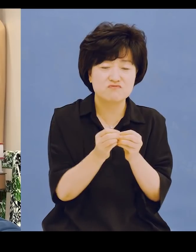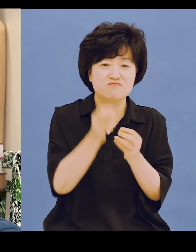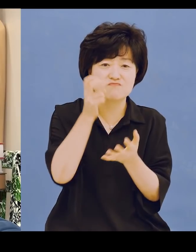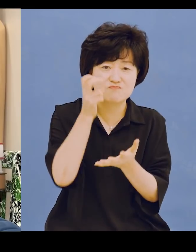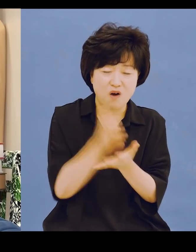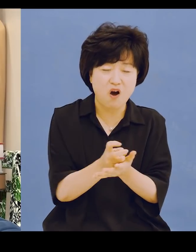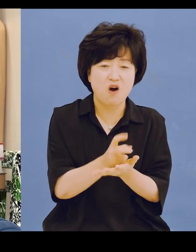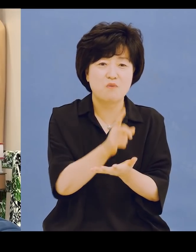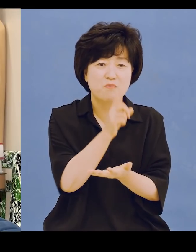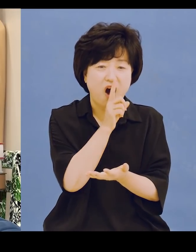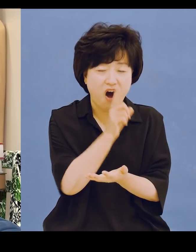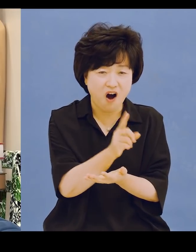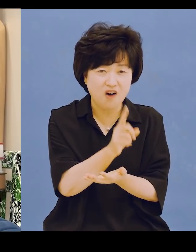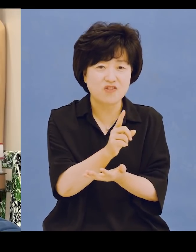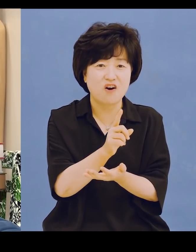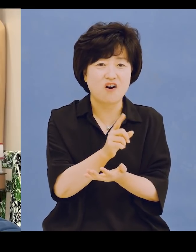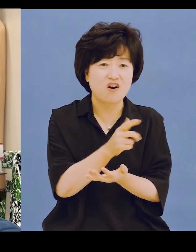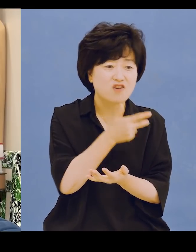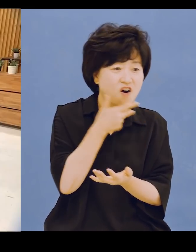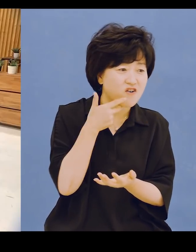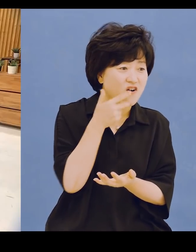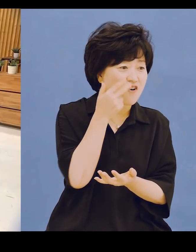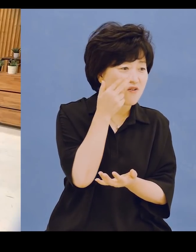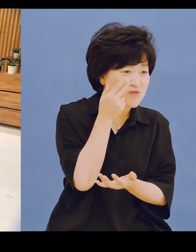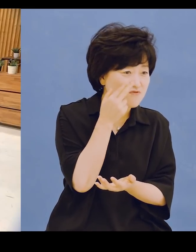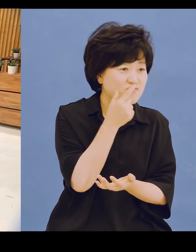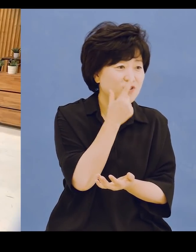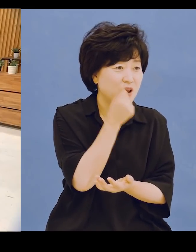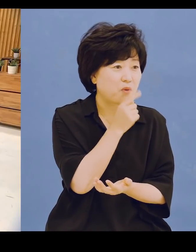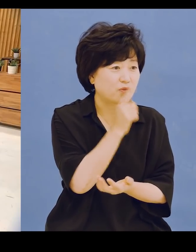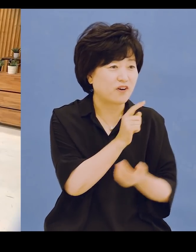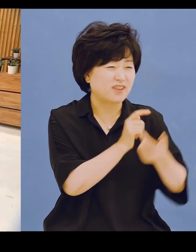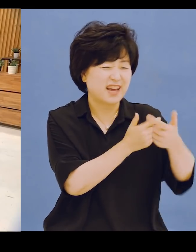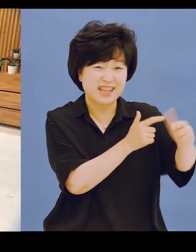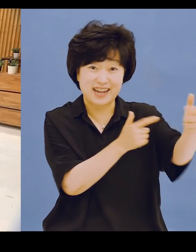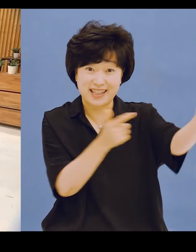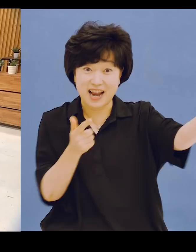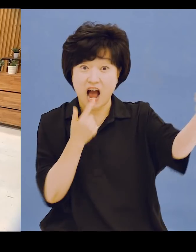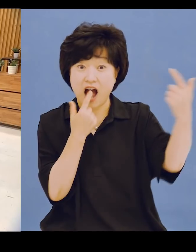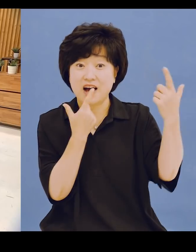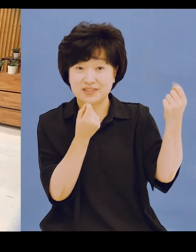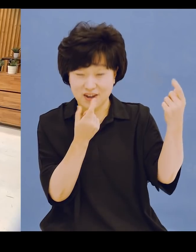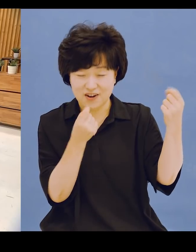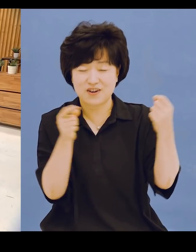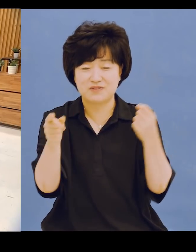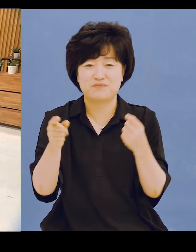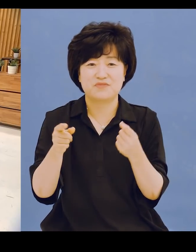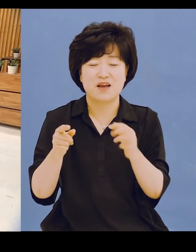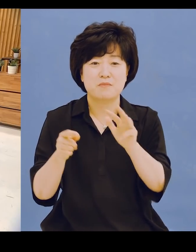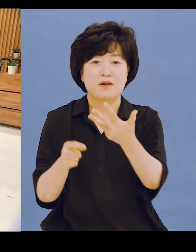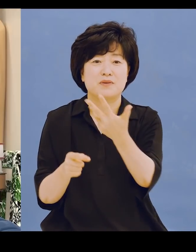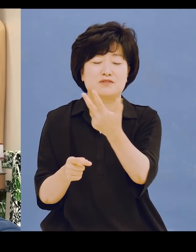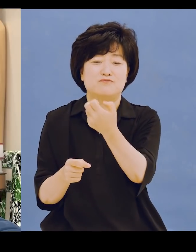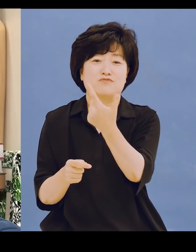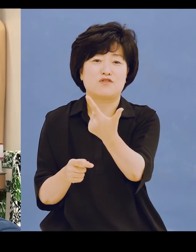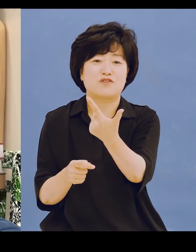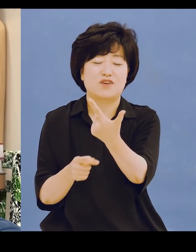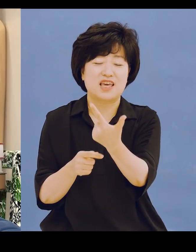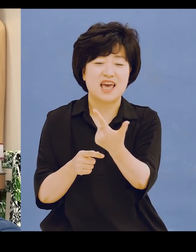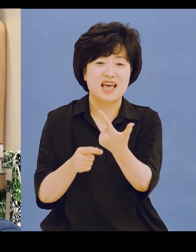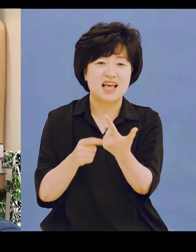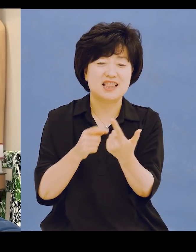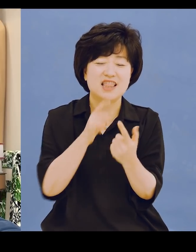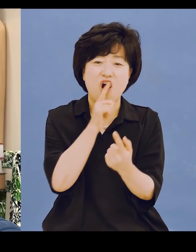완전히 발음도 다르고 예. 그런 문화도 다른 언어가 다르면 문화가 다르거든요. 네. 그들이 모여서 사는 곳.